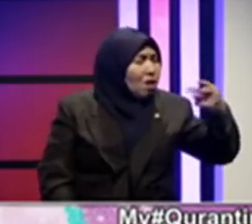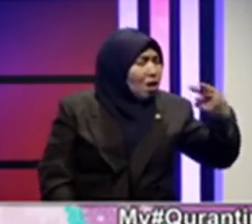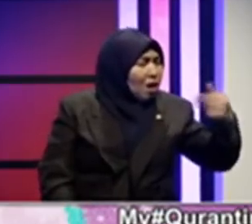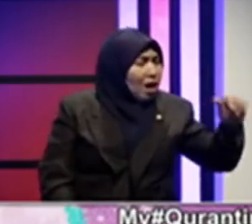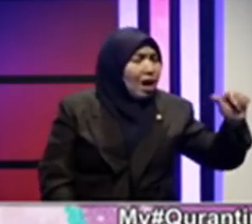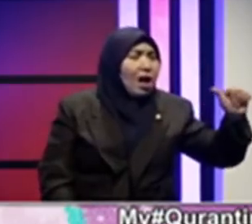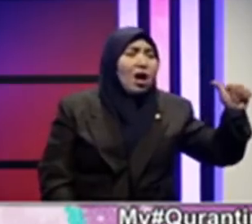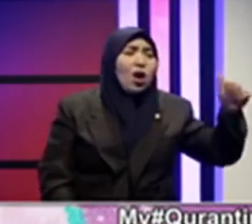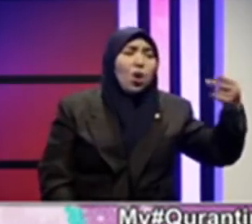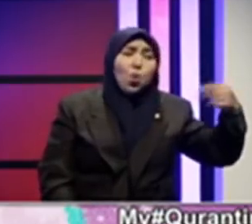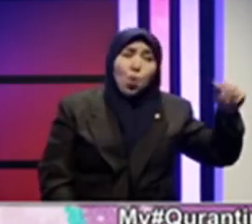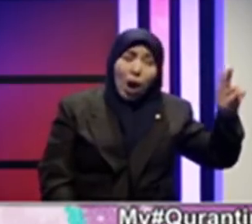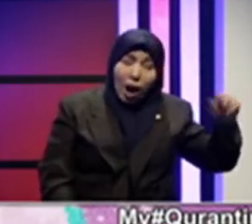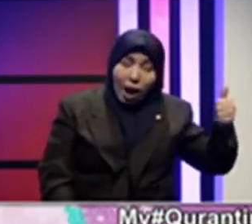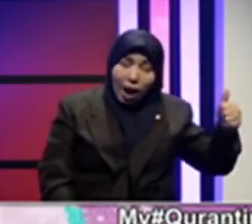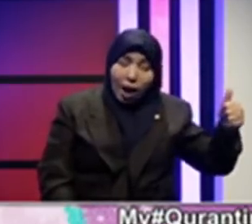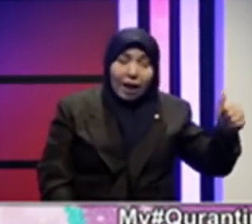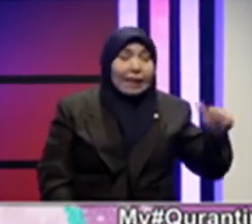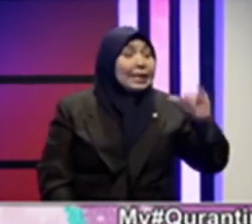innallaha huwa,